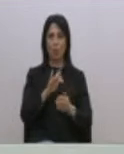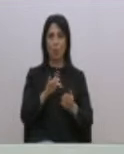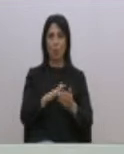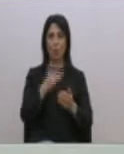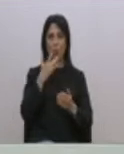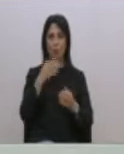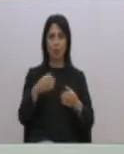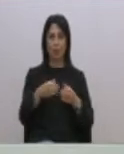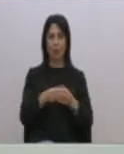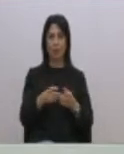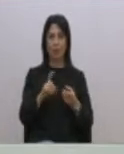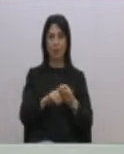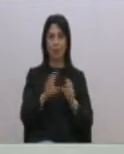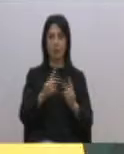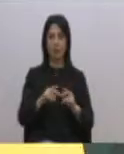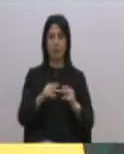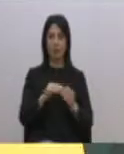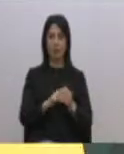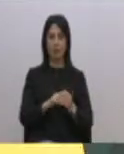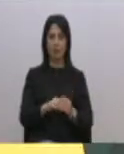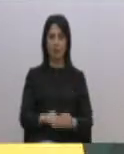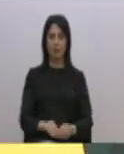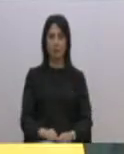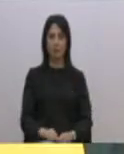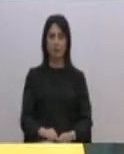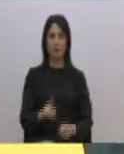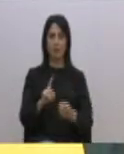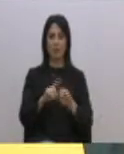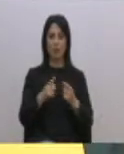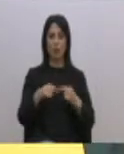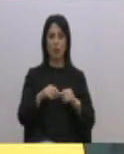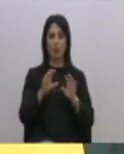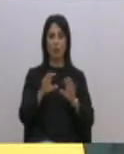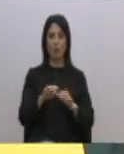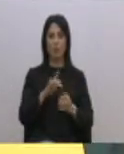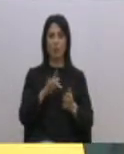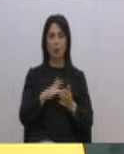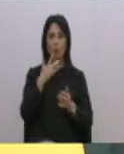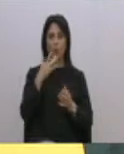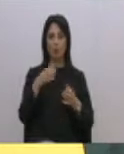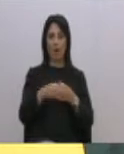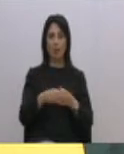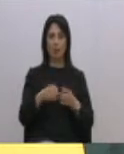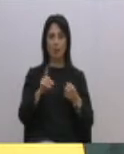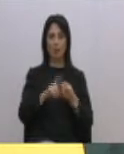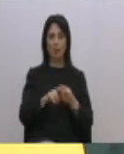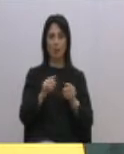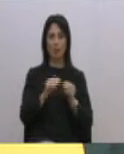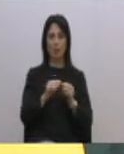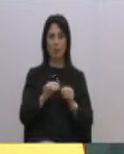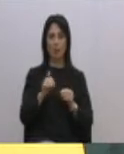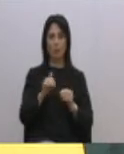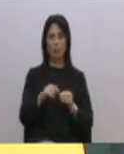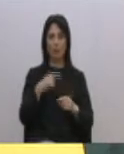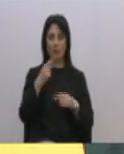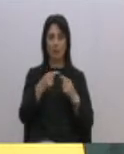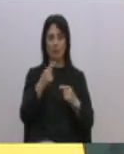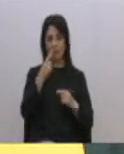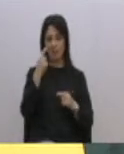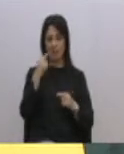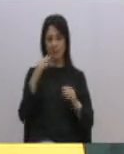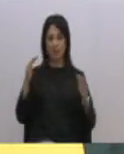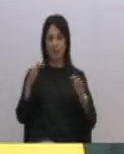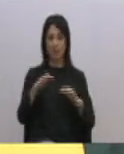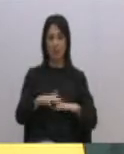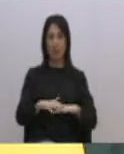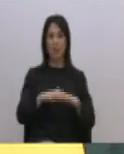პოლიტიკური გაერთიანების შესახებ განხორციელება. რა შეეხება ორგანულ კანონს მოქალაქეთა პოლიტიკური გაერთიანების შესახებ, ისევე როგორც საუბრობდით წერან შეკრებებისა